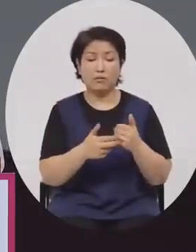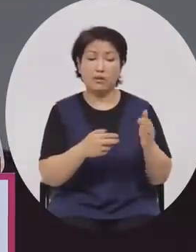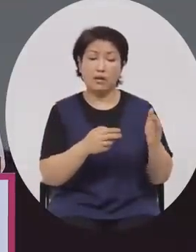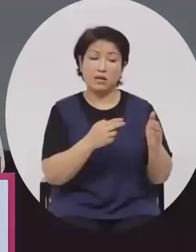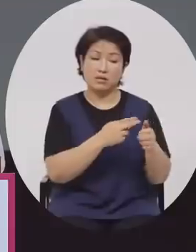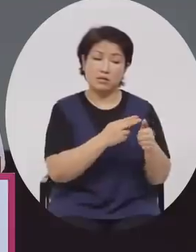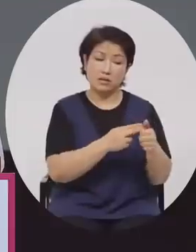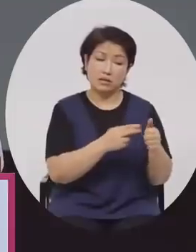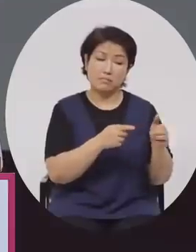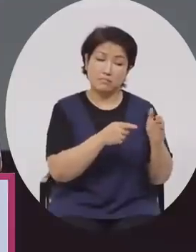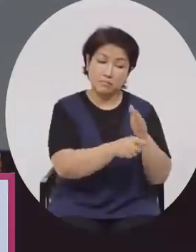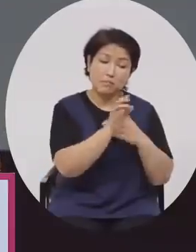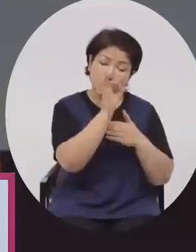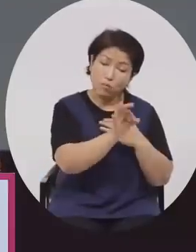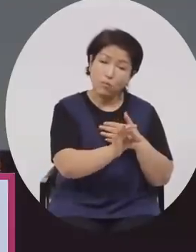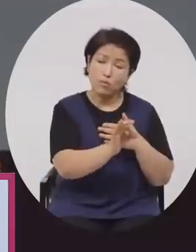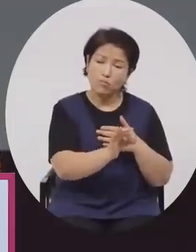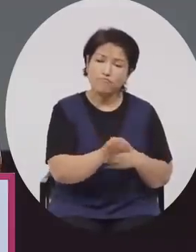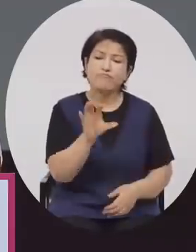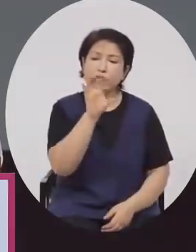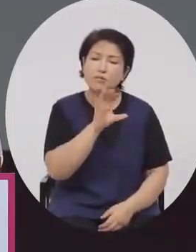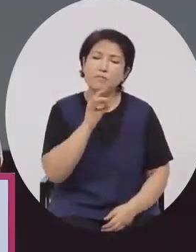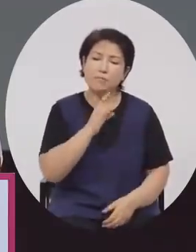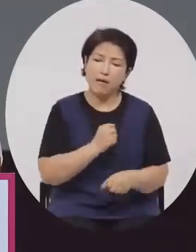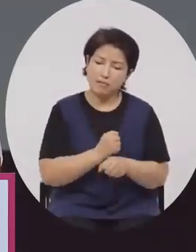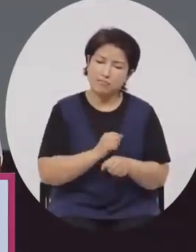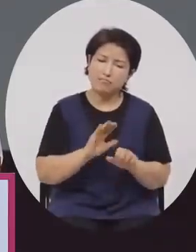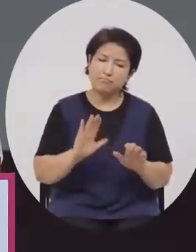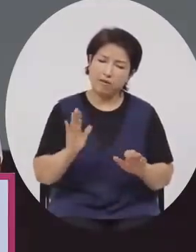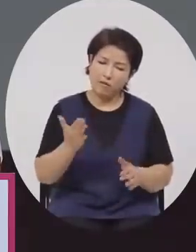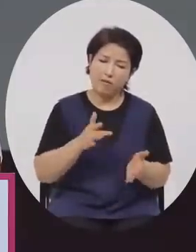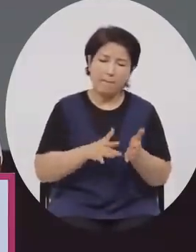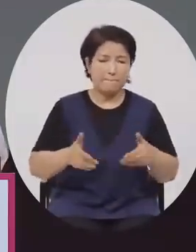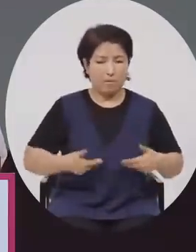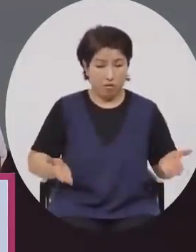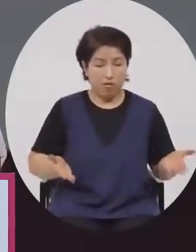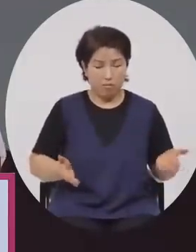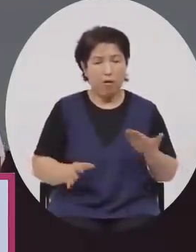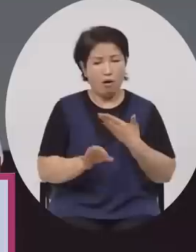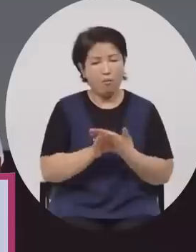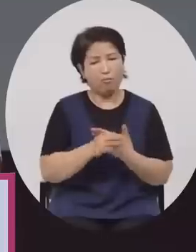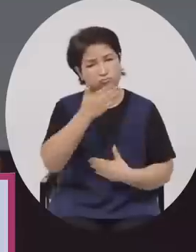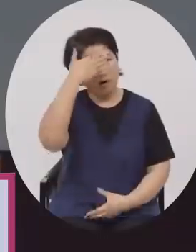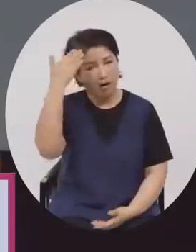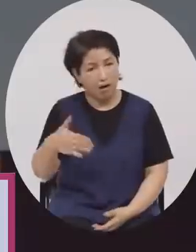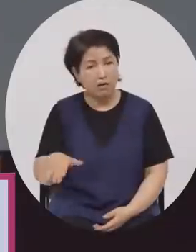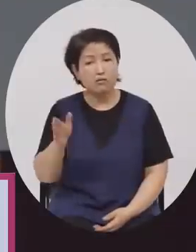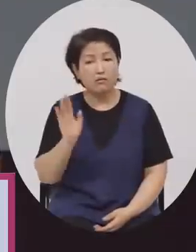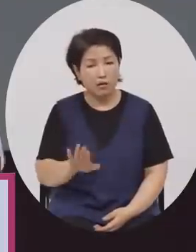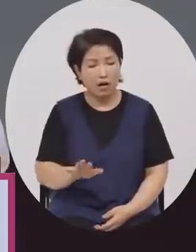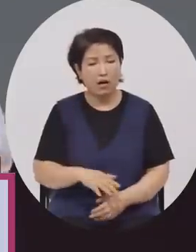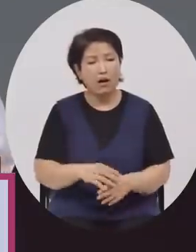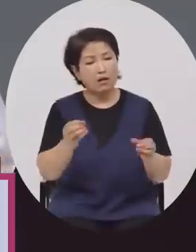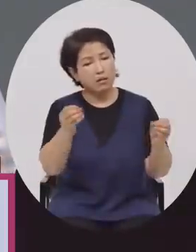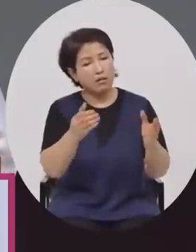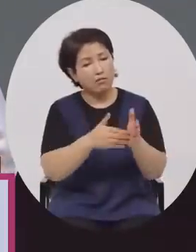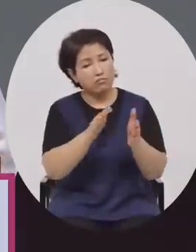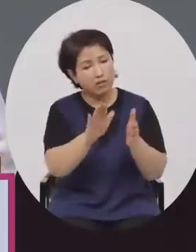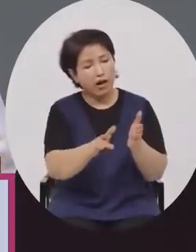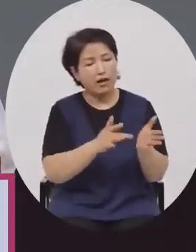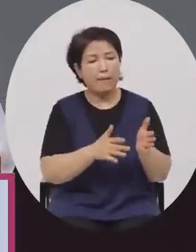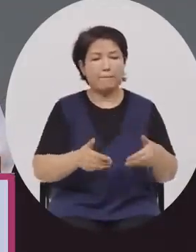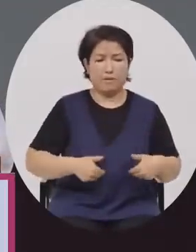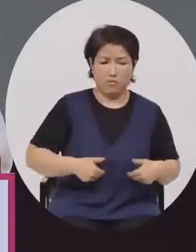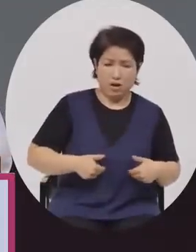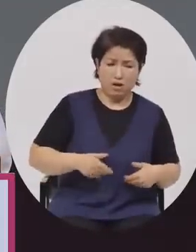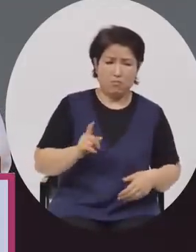그 정도는 연습만 하면 됩니다. 이렇게 진단이 나면 약 안 먹어도 되고 몇 마디 들어보고 의사가 아, 그 정도면 약을 조금